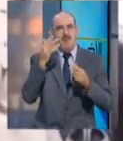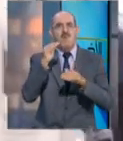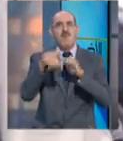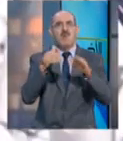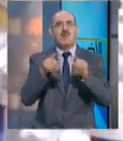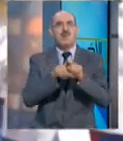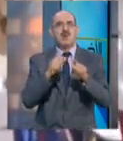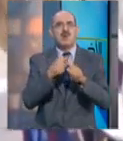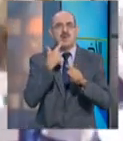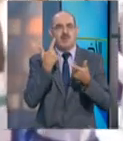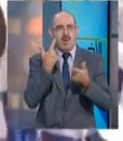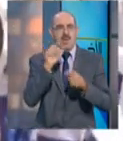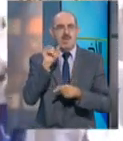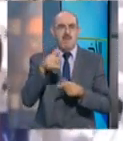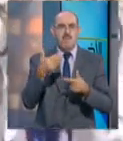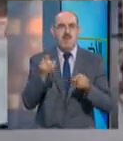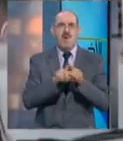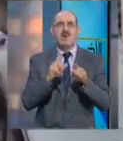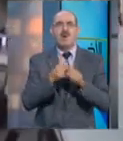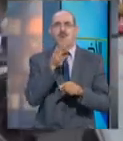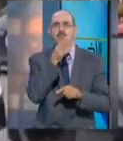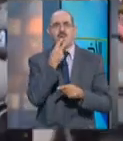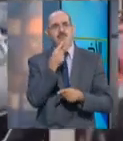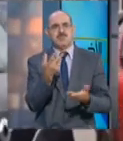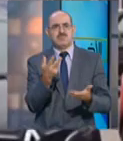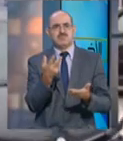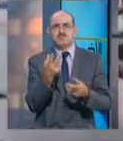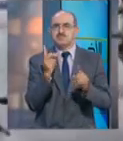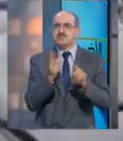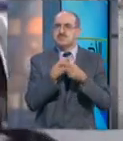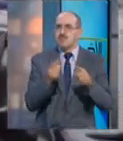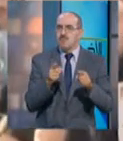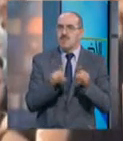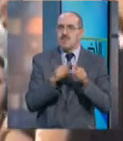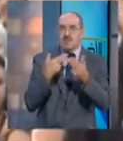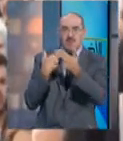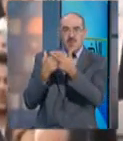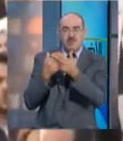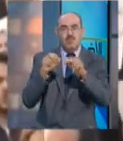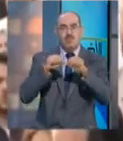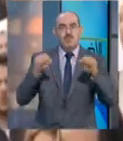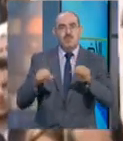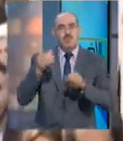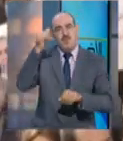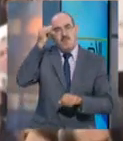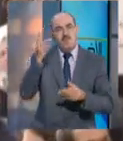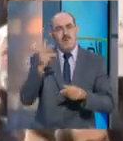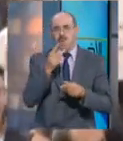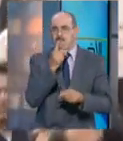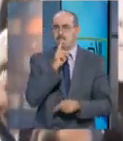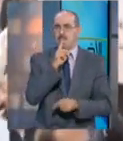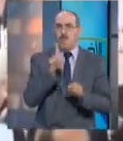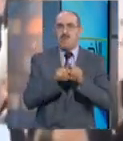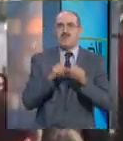الدين الإسلامي بطريقة لا يمكن تصورها دون أي رد فعل من السلطات. كيف لا ومن